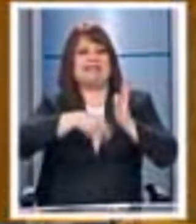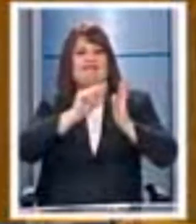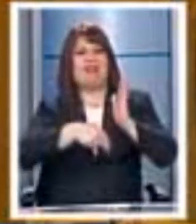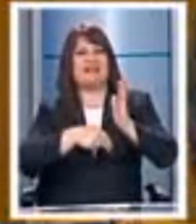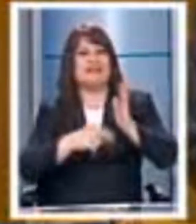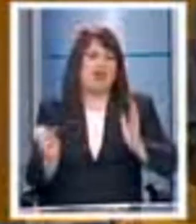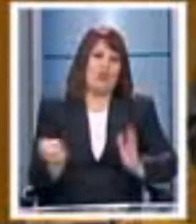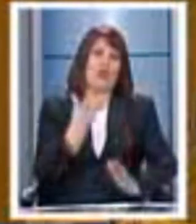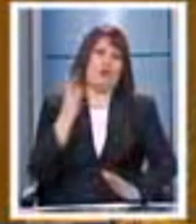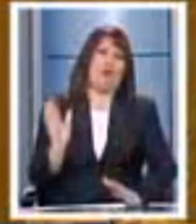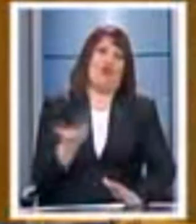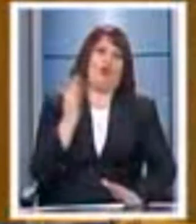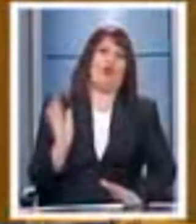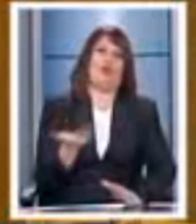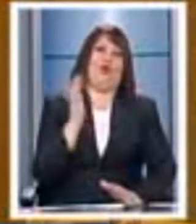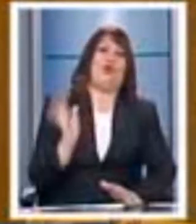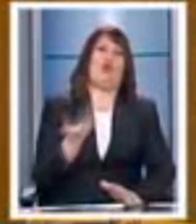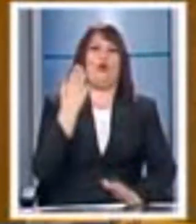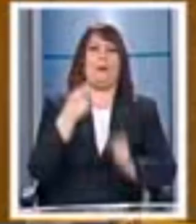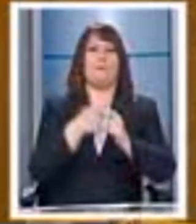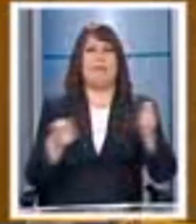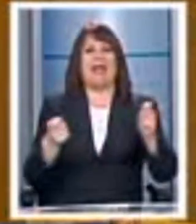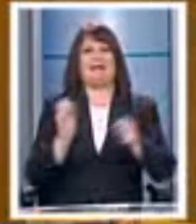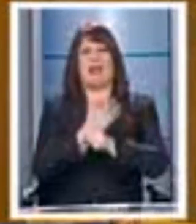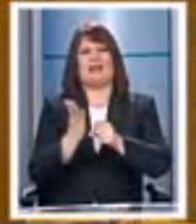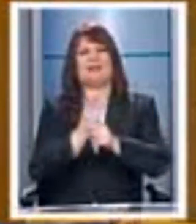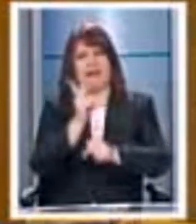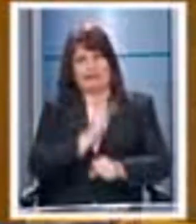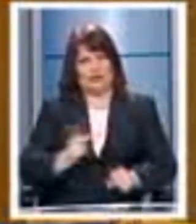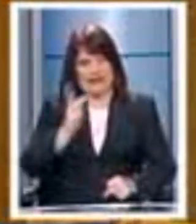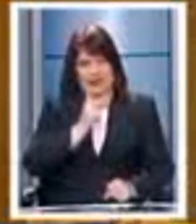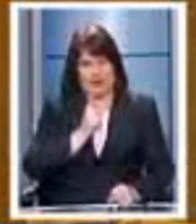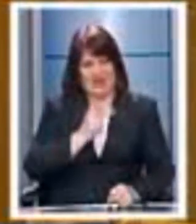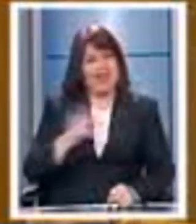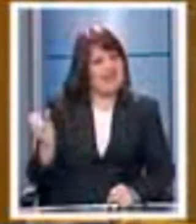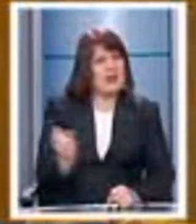υπογράφεται και ένα-ένα τα μέτρα που διαλύουν την κοινωνία και ξεπουλάνε τη χώρα.